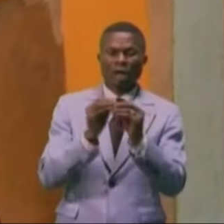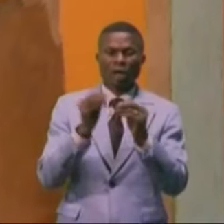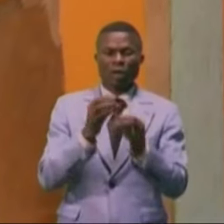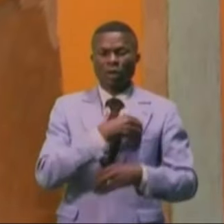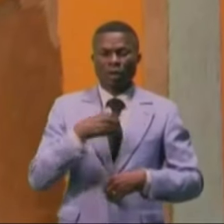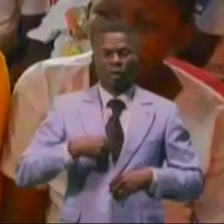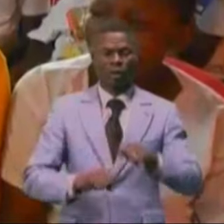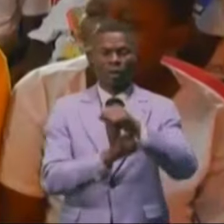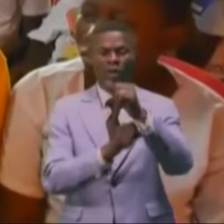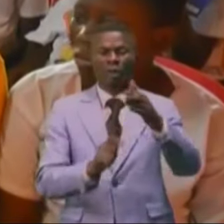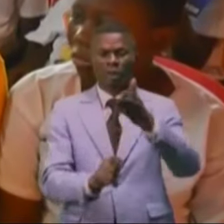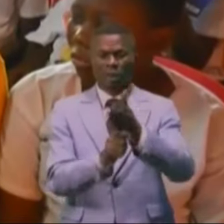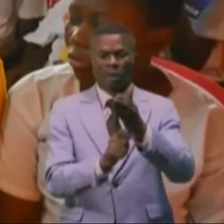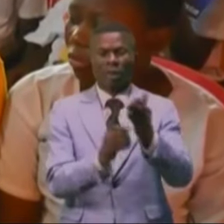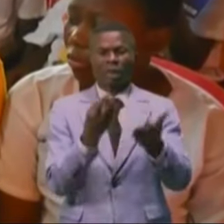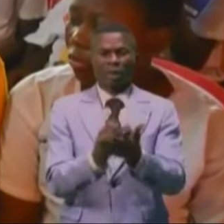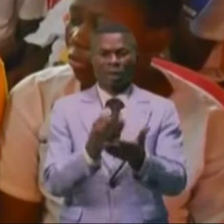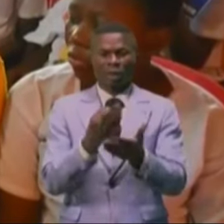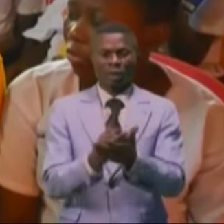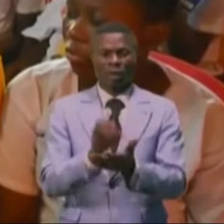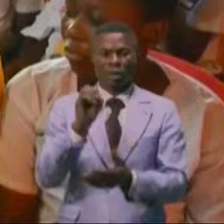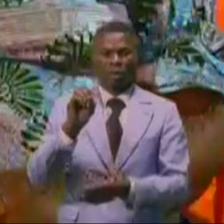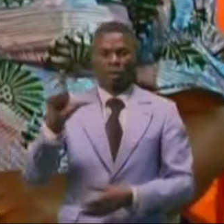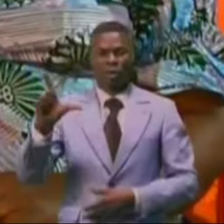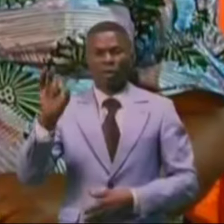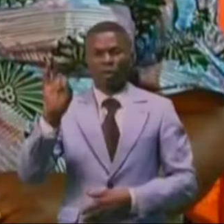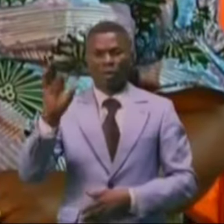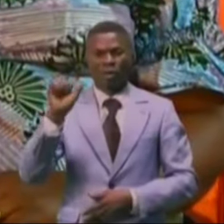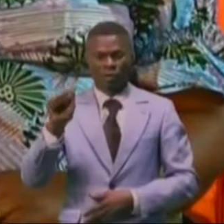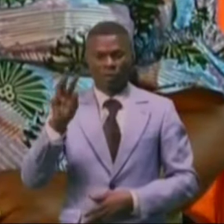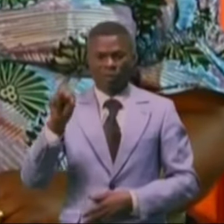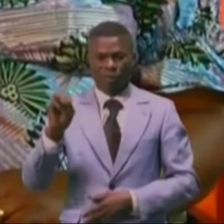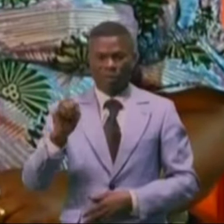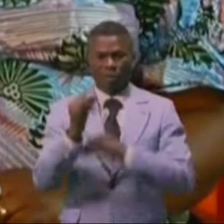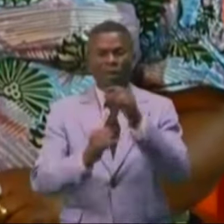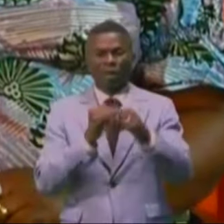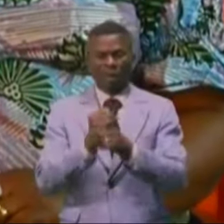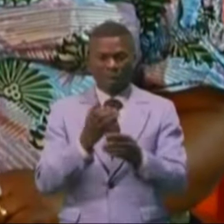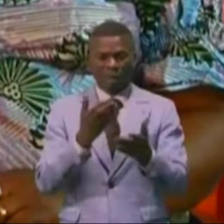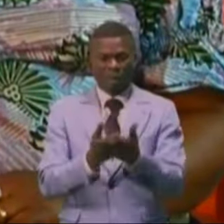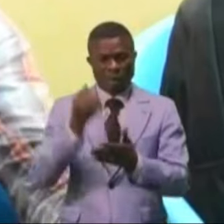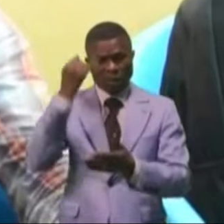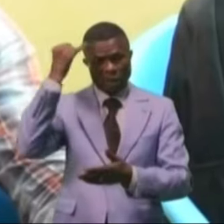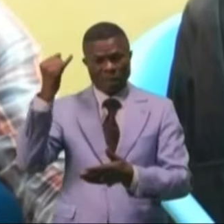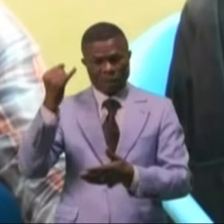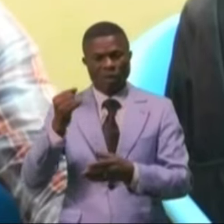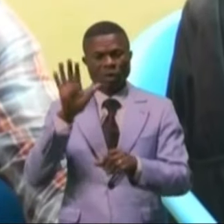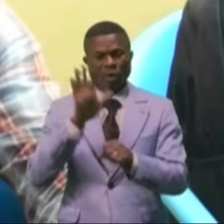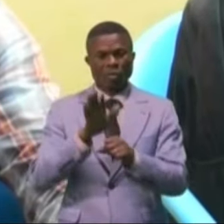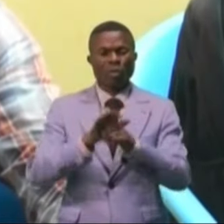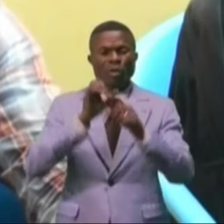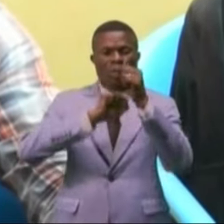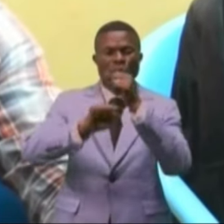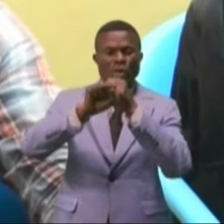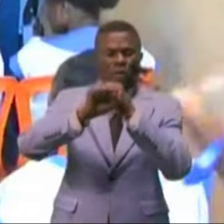l'appui technique et financier de Hall of Palm International Center a initié une série de campagnes de